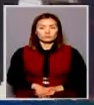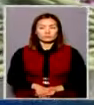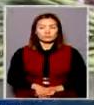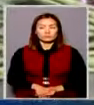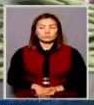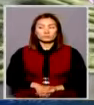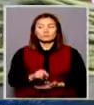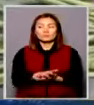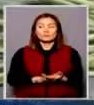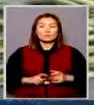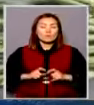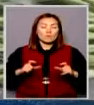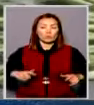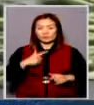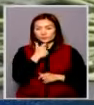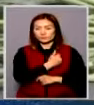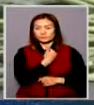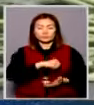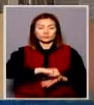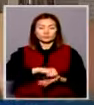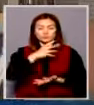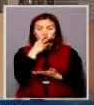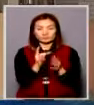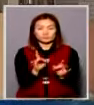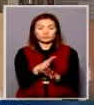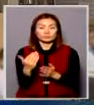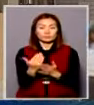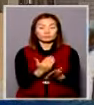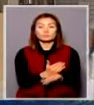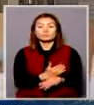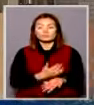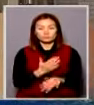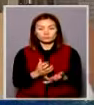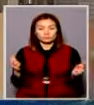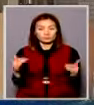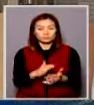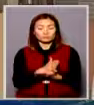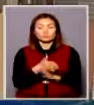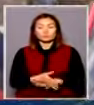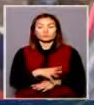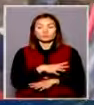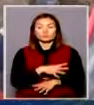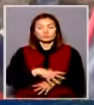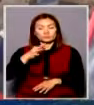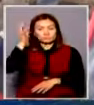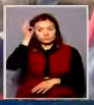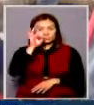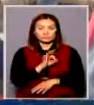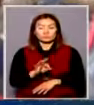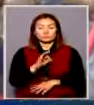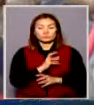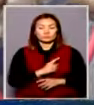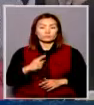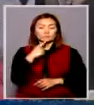после этого школьники и военные представили свою концертную программу на сцене собравшиеся гости поделились воспоминаниями об